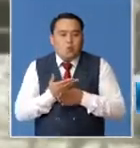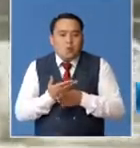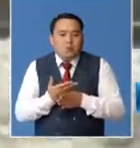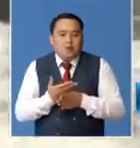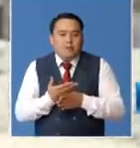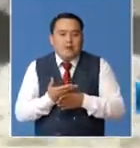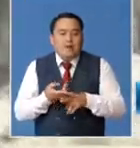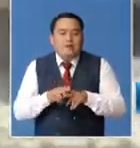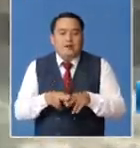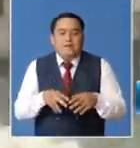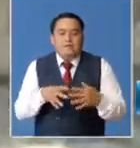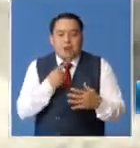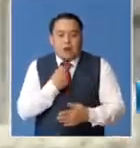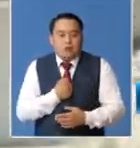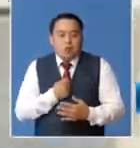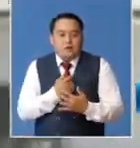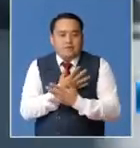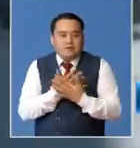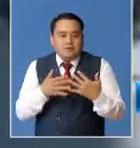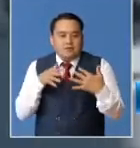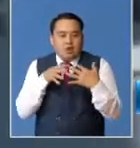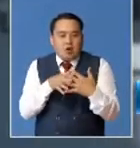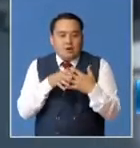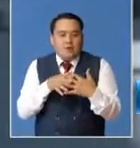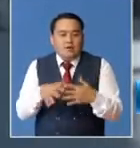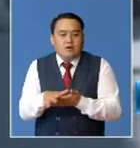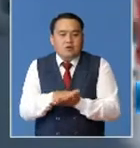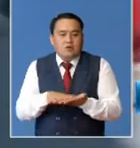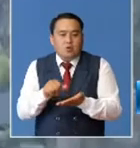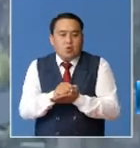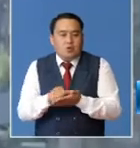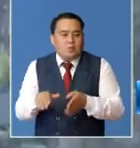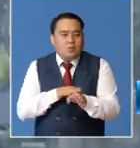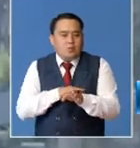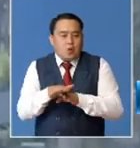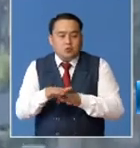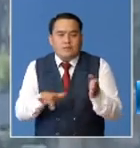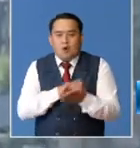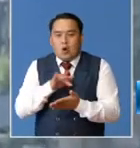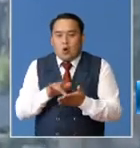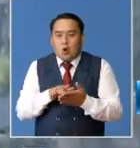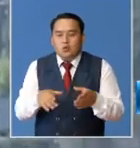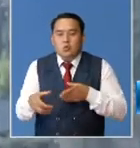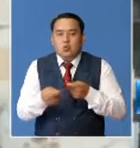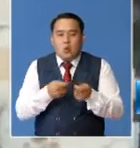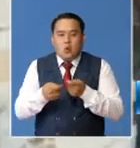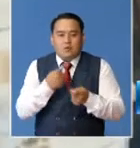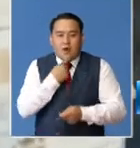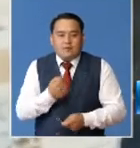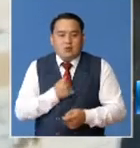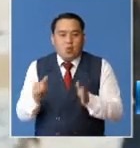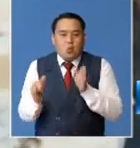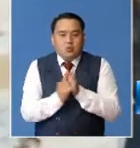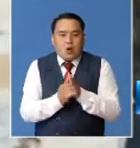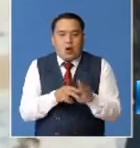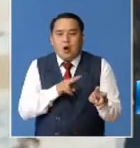В результате вооруженных столкновений в Дераа была повреждена гражданская инфраструктура. Ранее сирийские правительственные войска установили